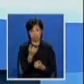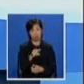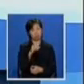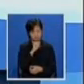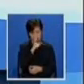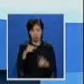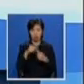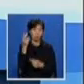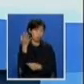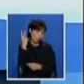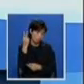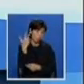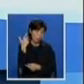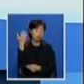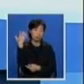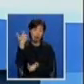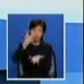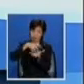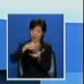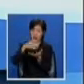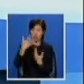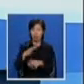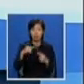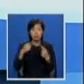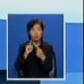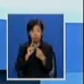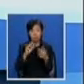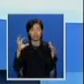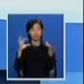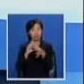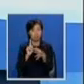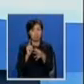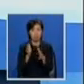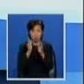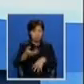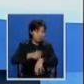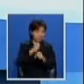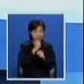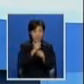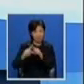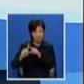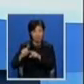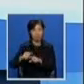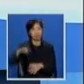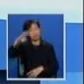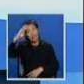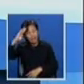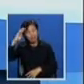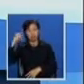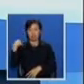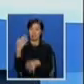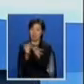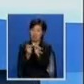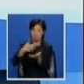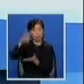ที่ผ่านมานั้นอย่างที่ได้เล่าให้กับพี่น้องประชาชนได้ทราบและโดยเฉพาะการที่ผู้ปฏิบัติโดยตรงได้มีโอกาสมาชี้แจงกับพี่น้องประชาชนผ่